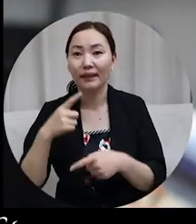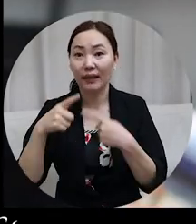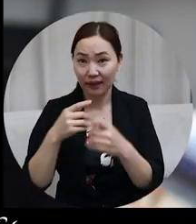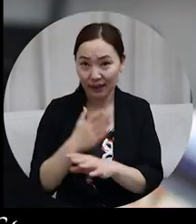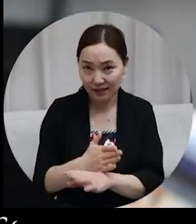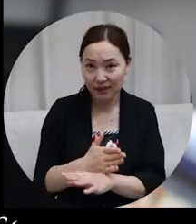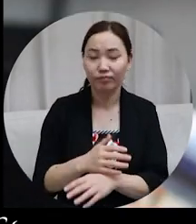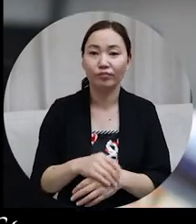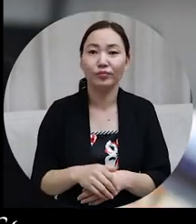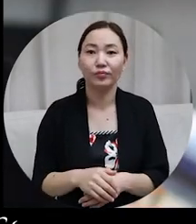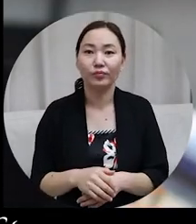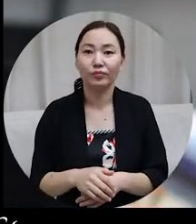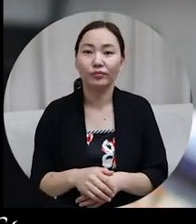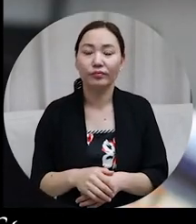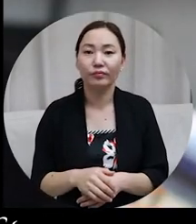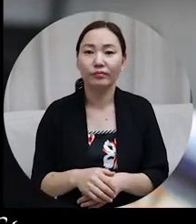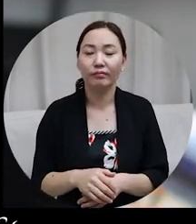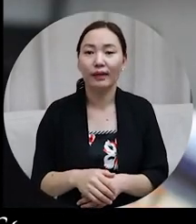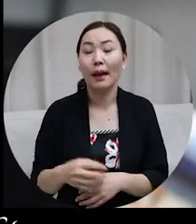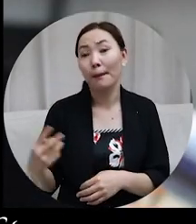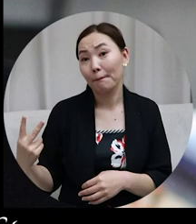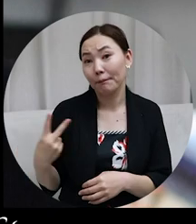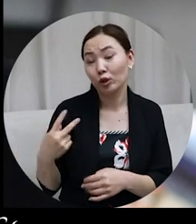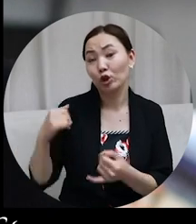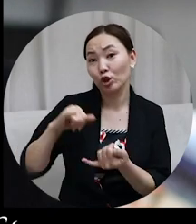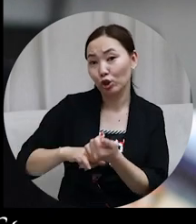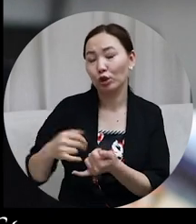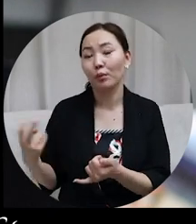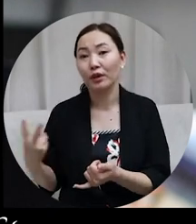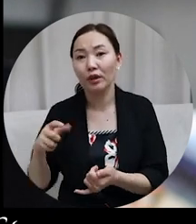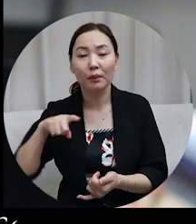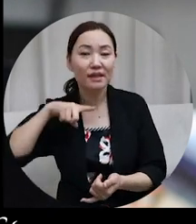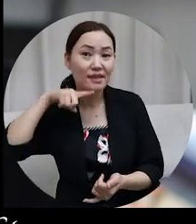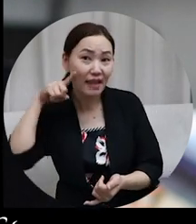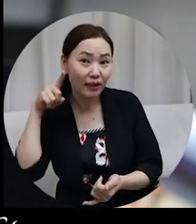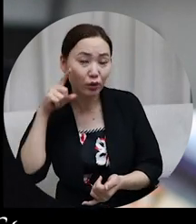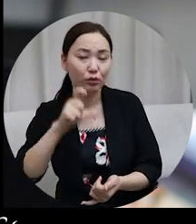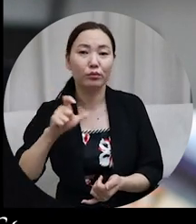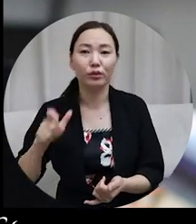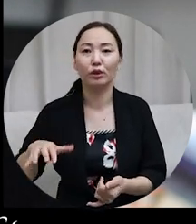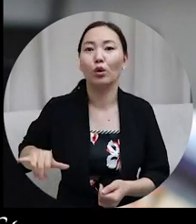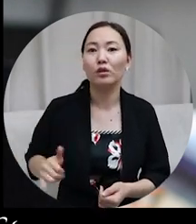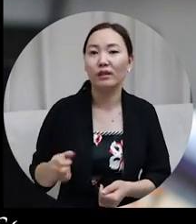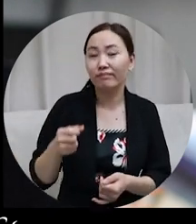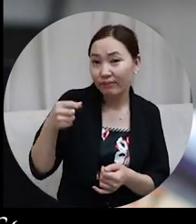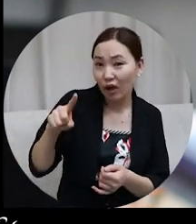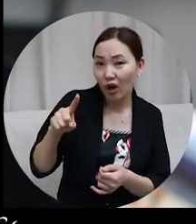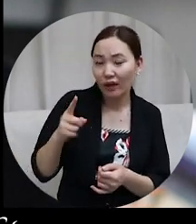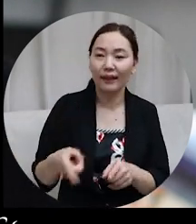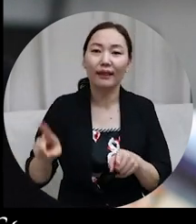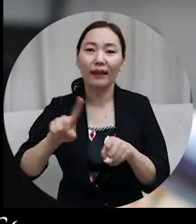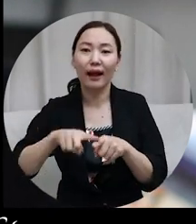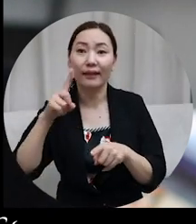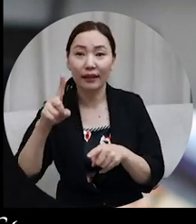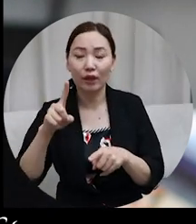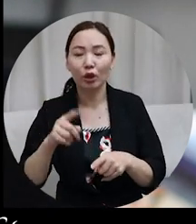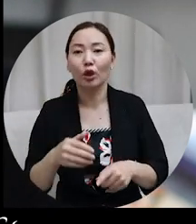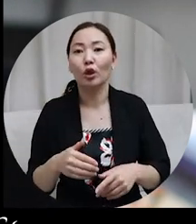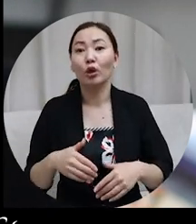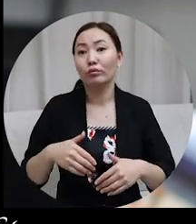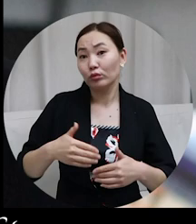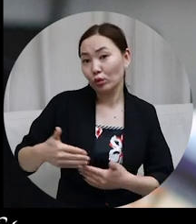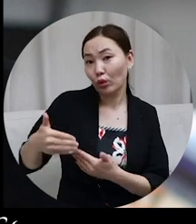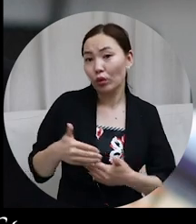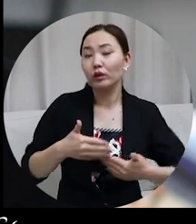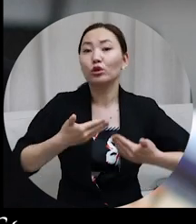их сайхан төрөөд эрүүл сарвал боочжсэн. Тэгээ мэдээч хэрэг бид төрч залуу хүмүүс болохоор за ойрхон дахиад нь хүүхдтэй олчээ гэд.